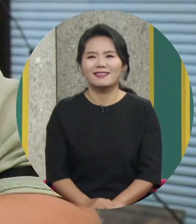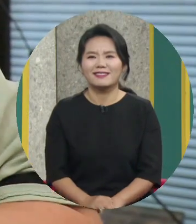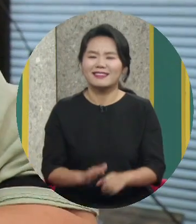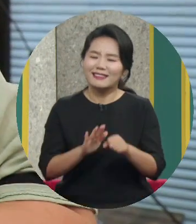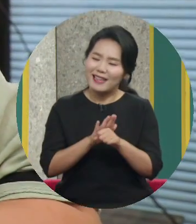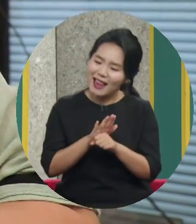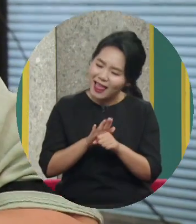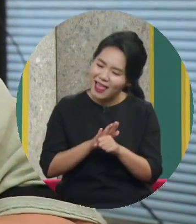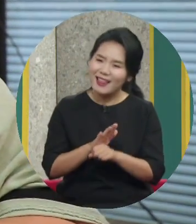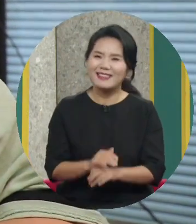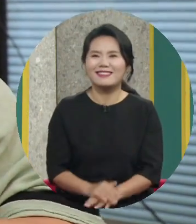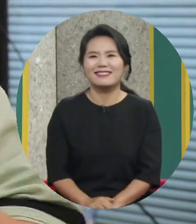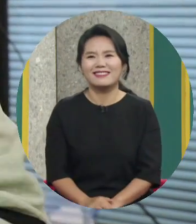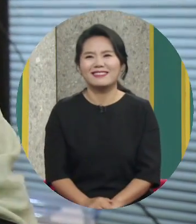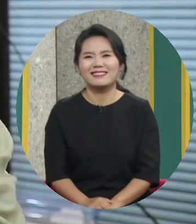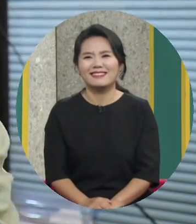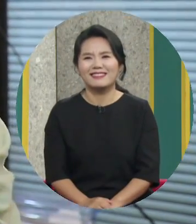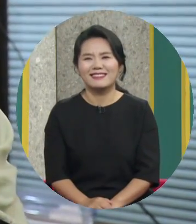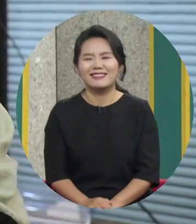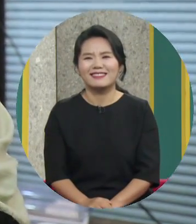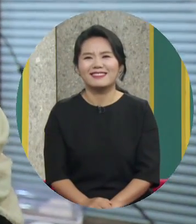사랑해요.